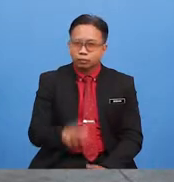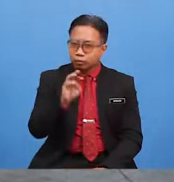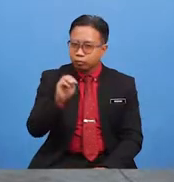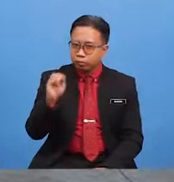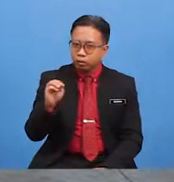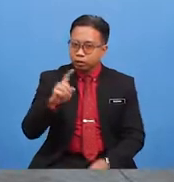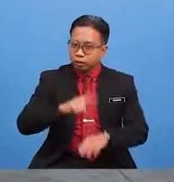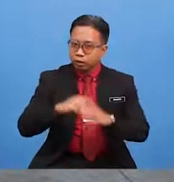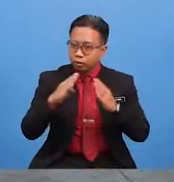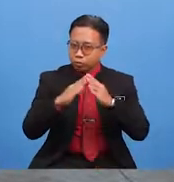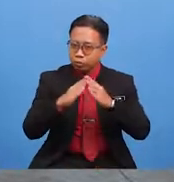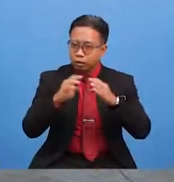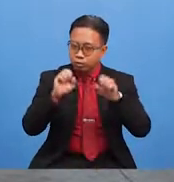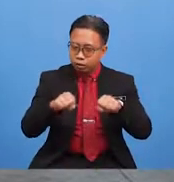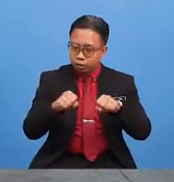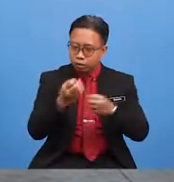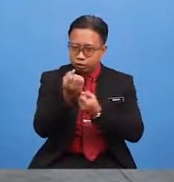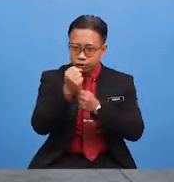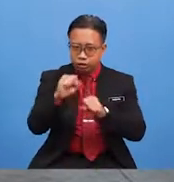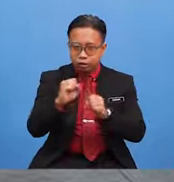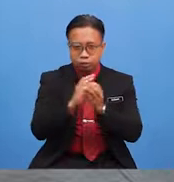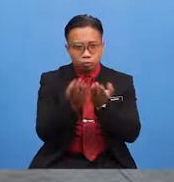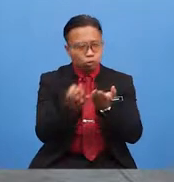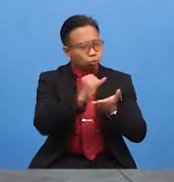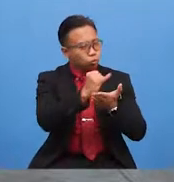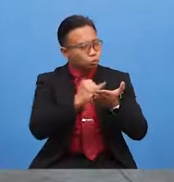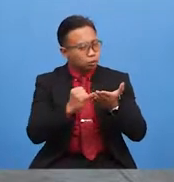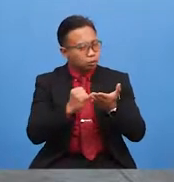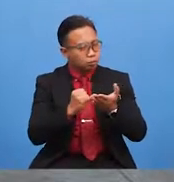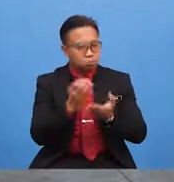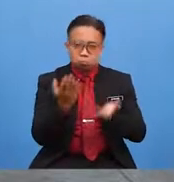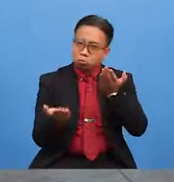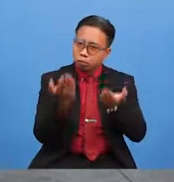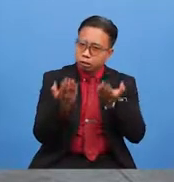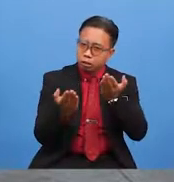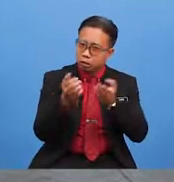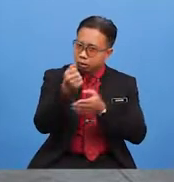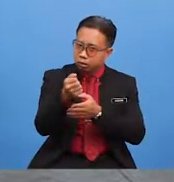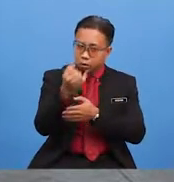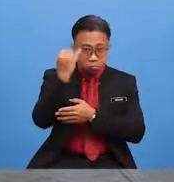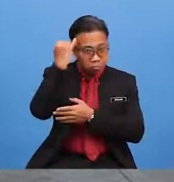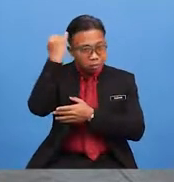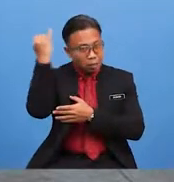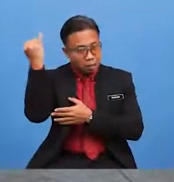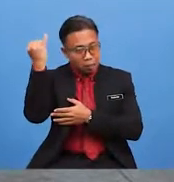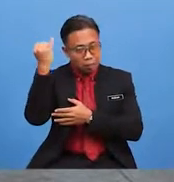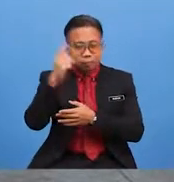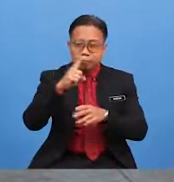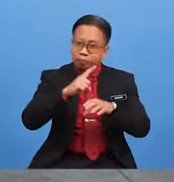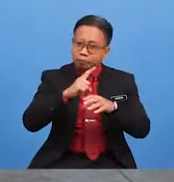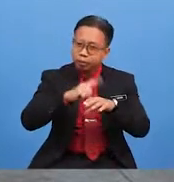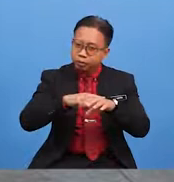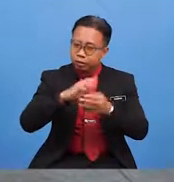Murid-murid di rumah bolehlah sediakan sketchbook masing-masing. Manalah tahu kalian akan mendapat ilham selepas